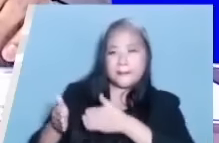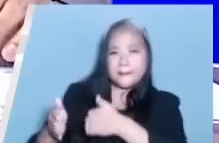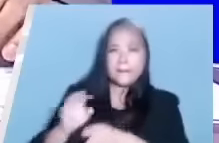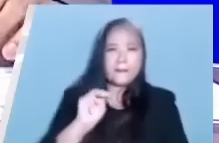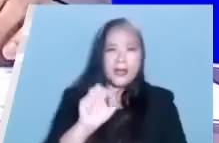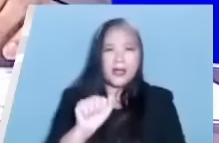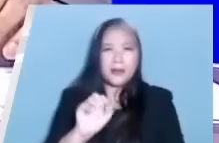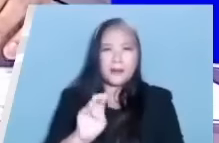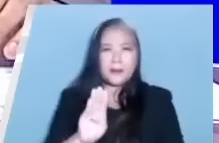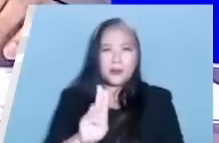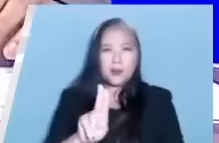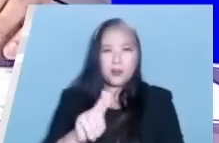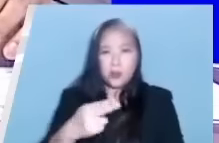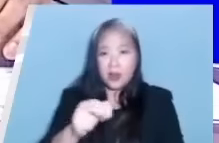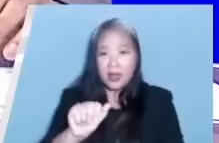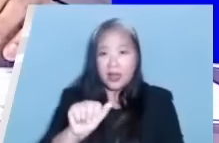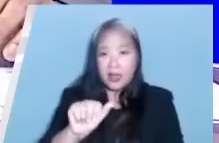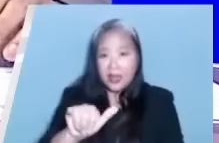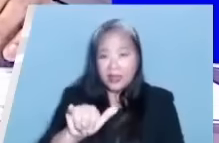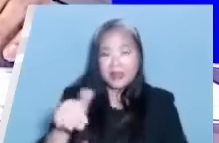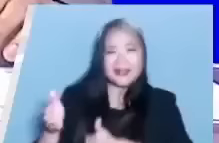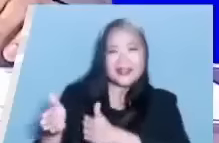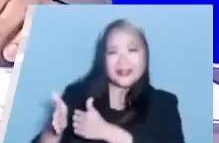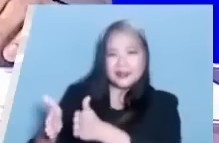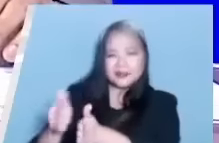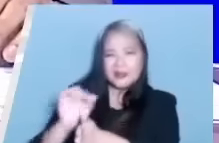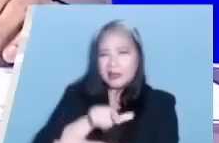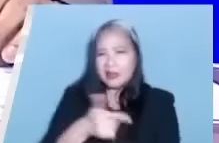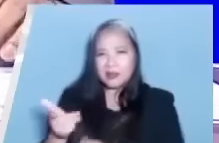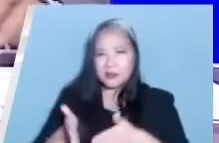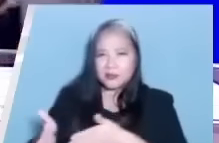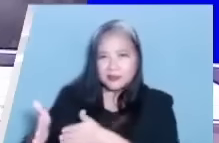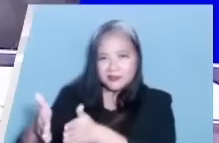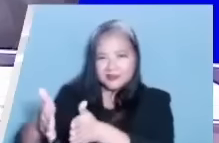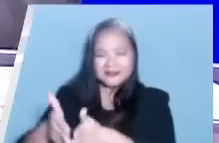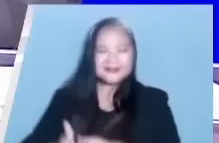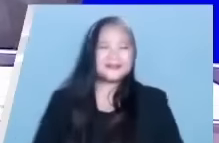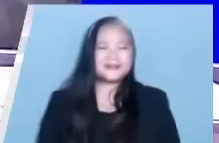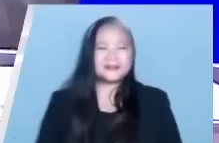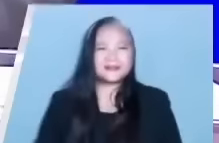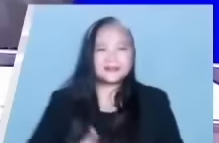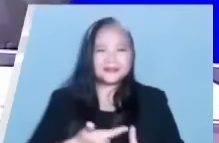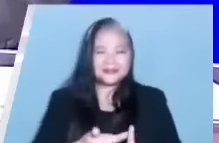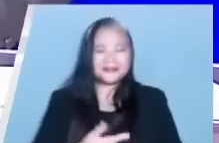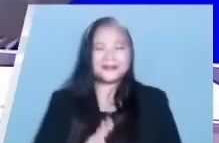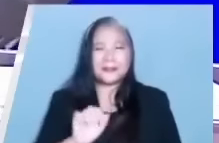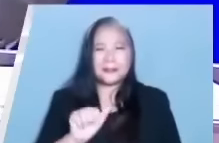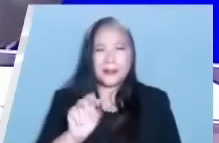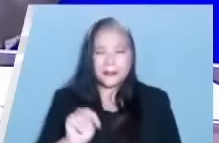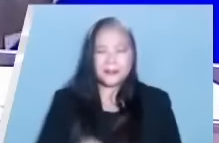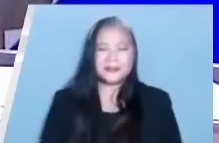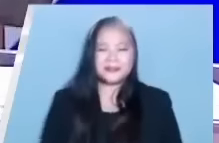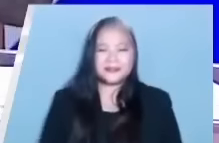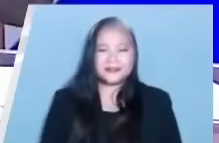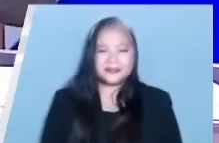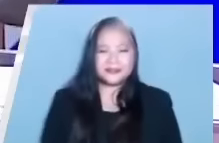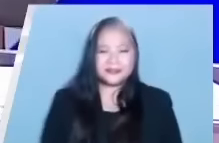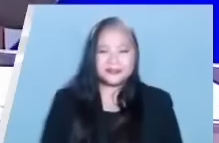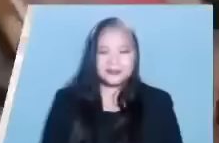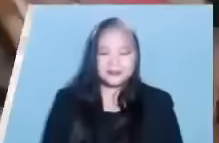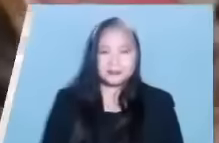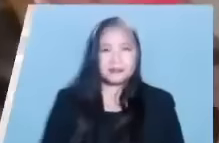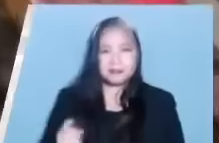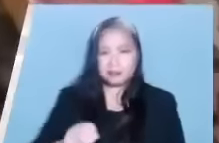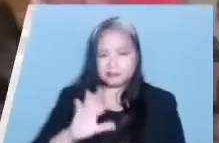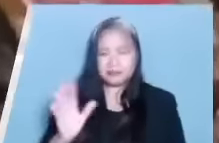alternatibong ruta sana. At live mula sa Maynila, may unang balita si Bam Alegre. Bam! Hey gang, good morning! Maunang umaga dito sa